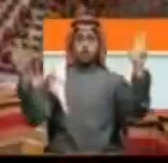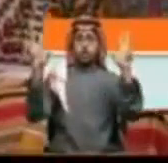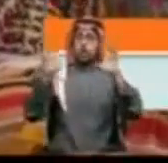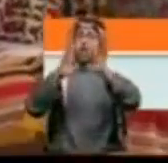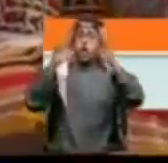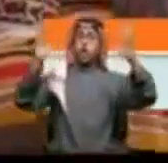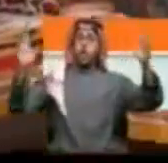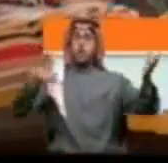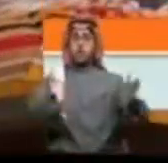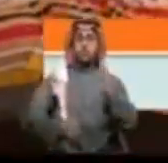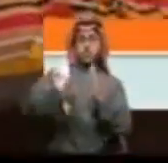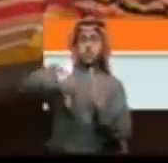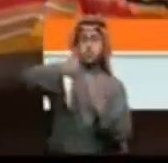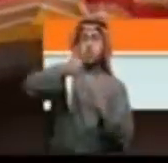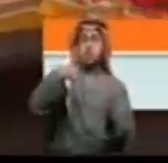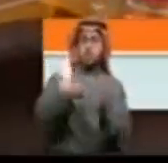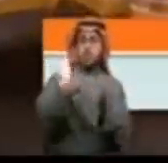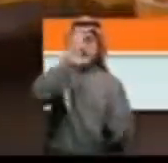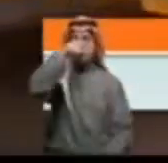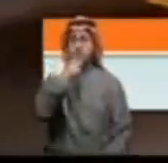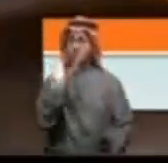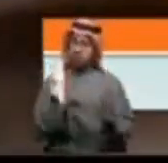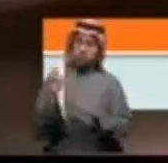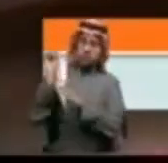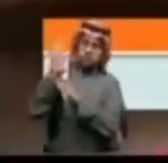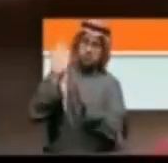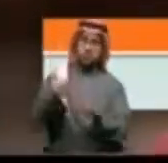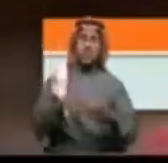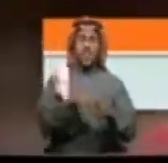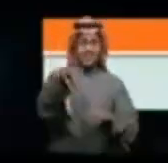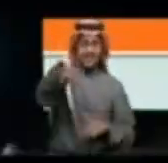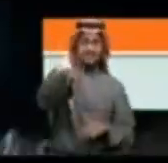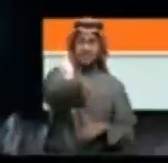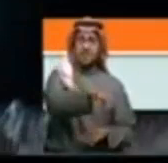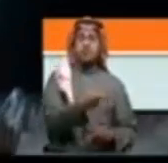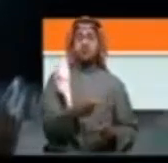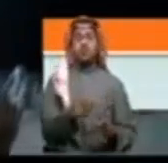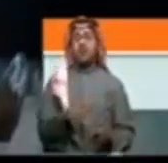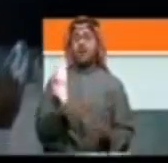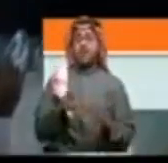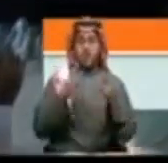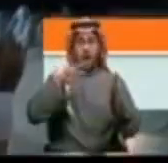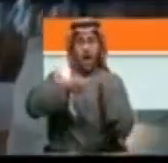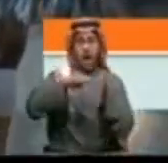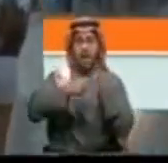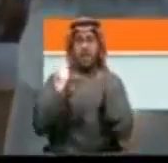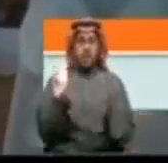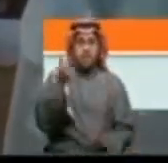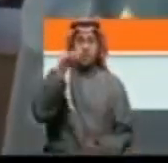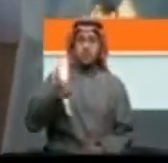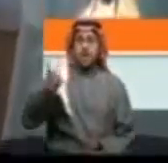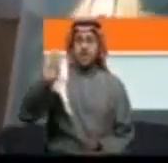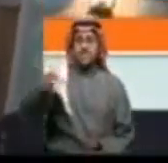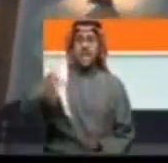فيها إنجازات المركز. كما احتوى الجناح على ركن مخصص لمشروع مسام، وهو المشروع المخصص